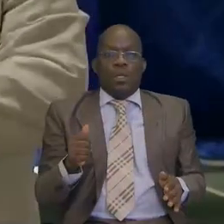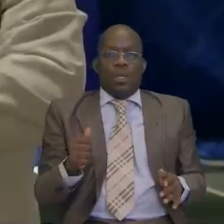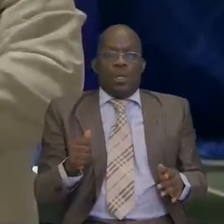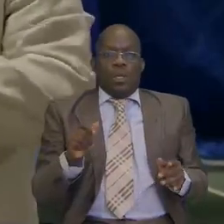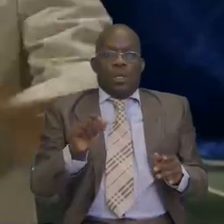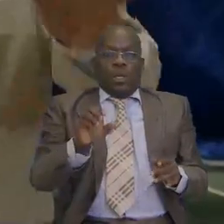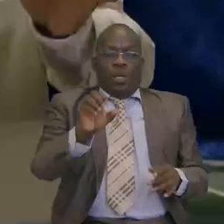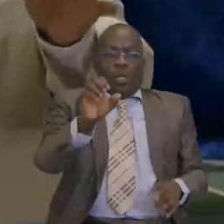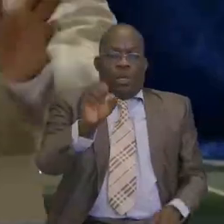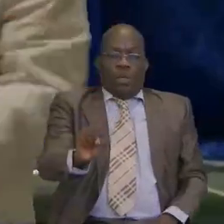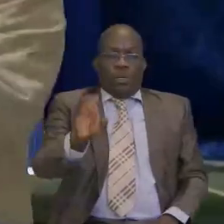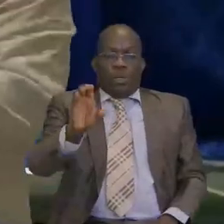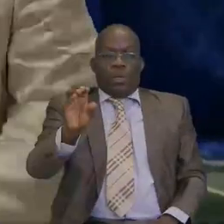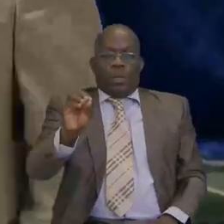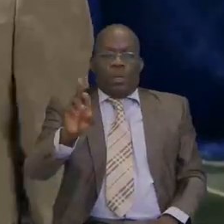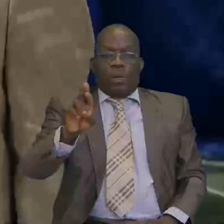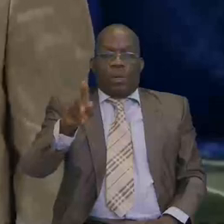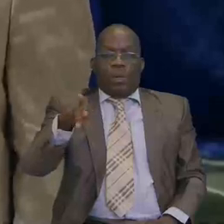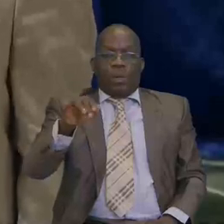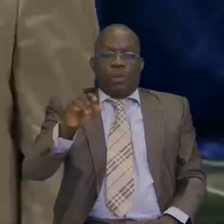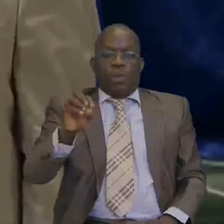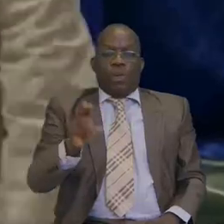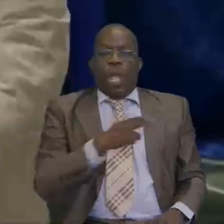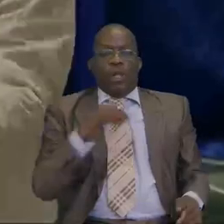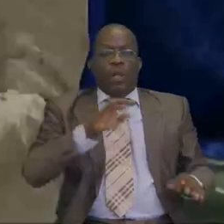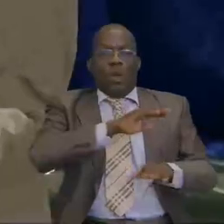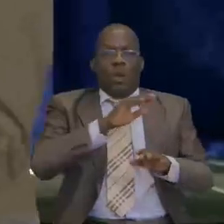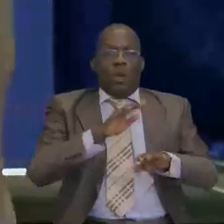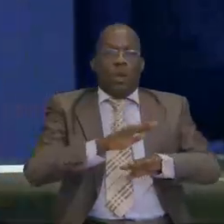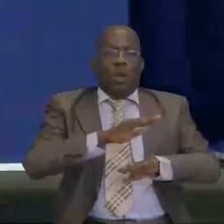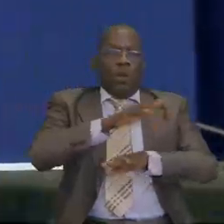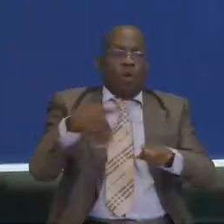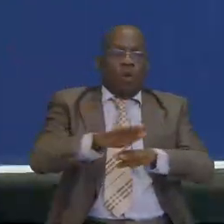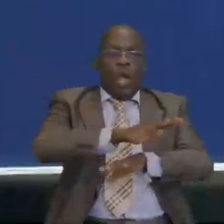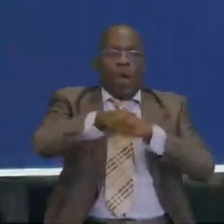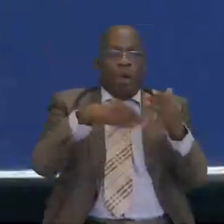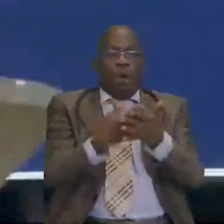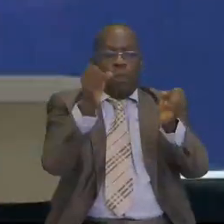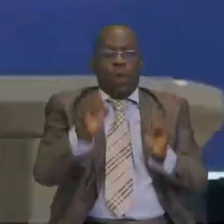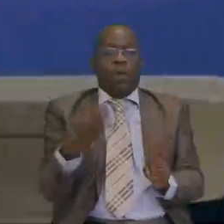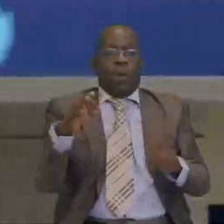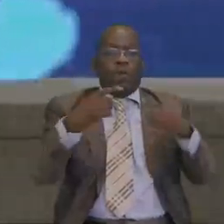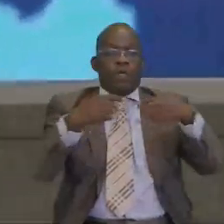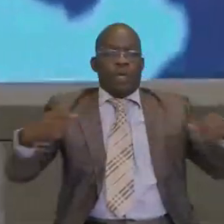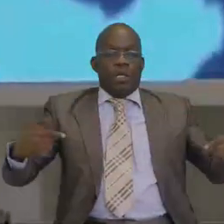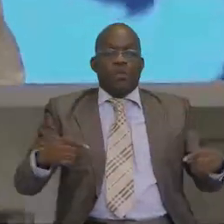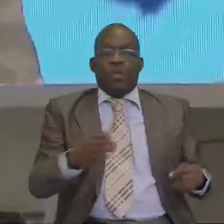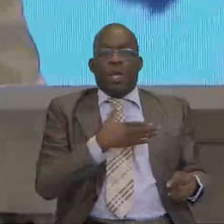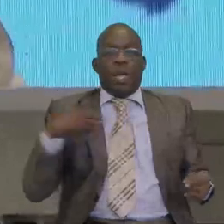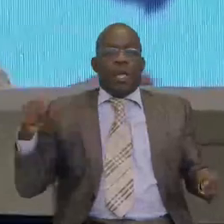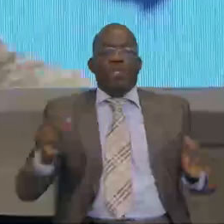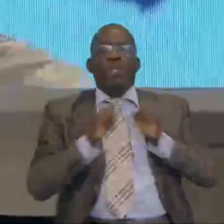et sur toute la puissance de l'ennemi, et rien ne pourra